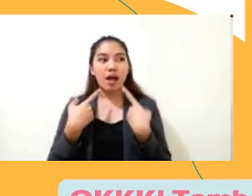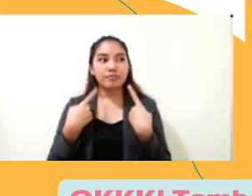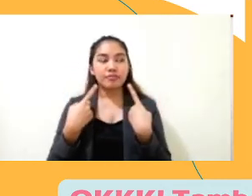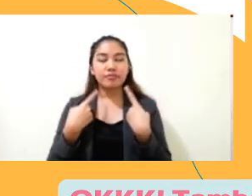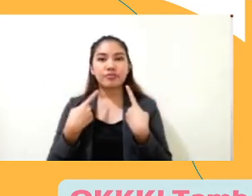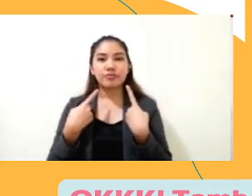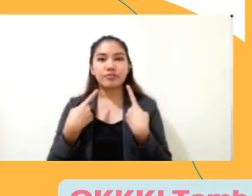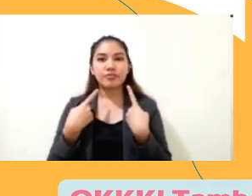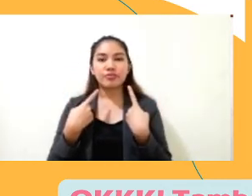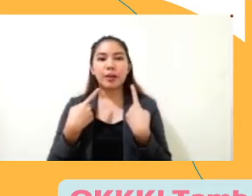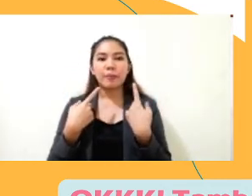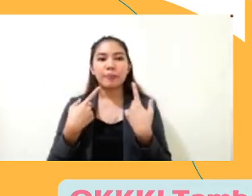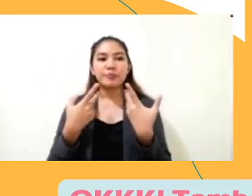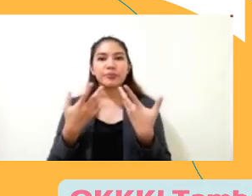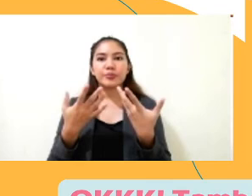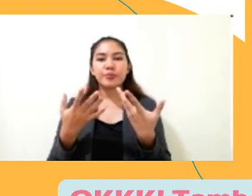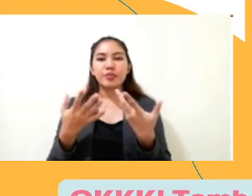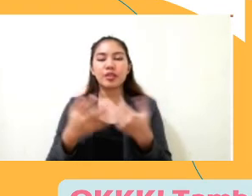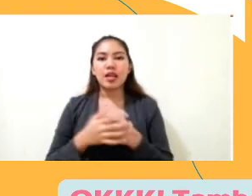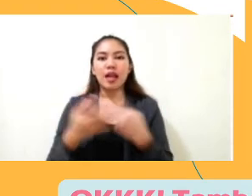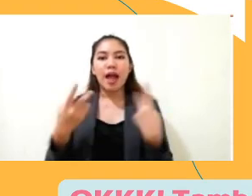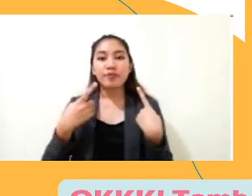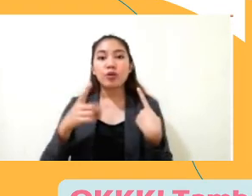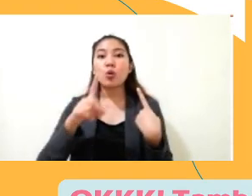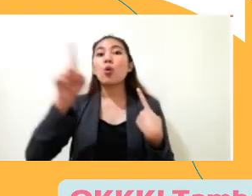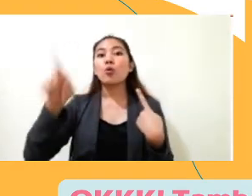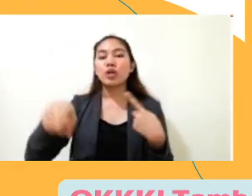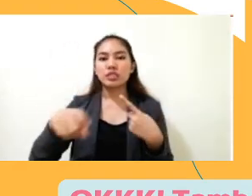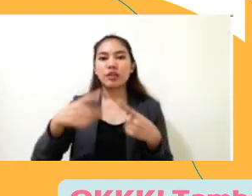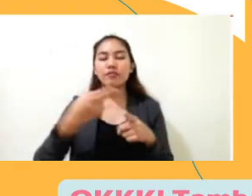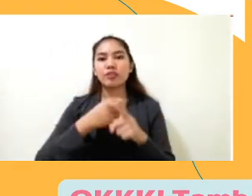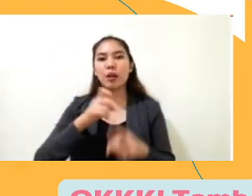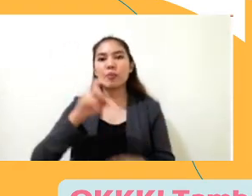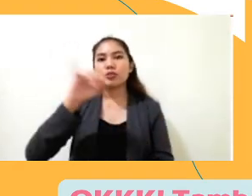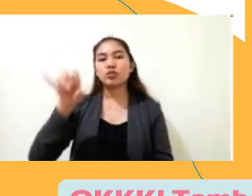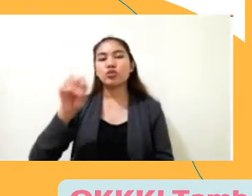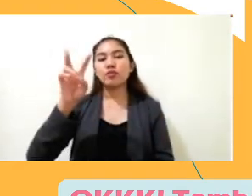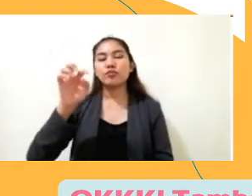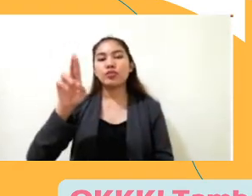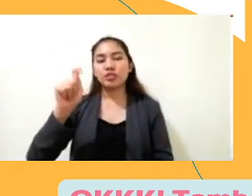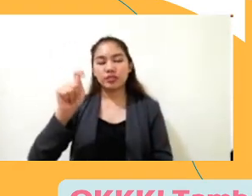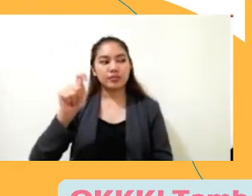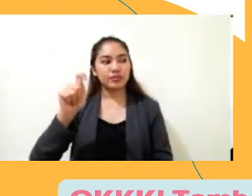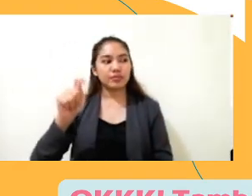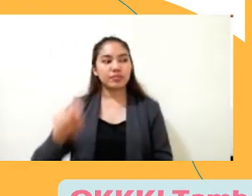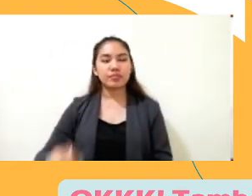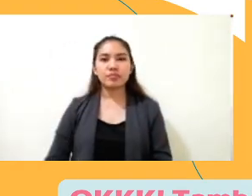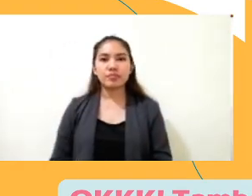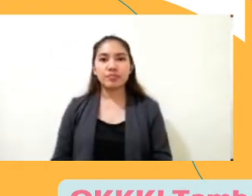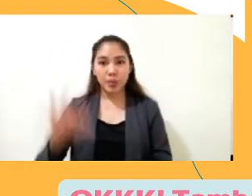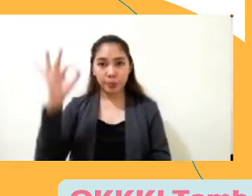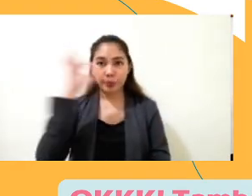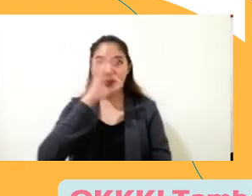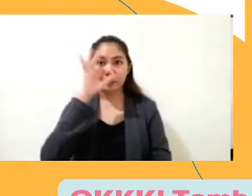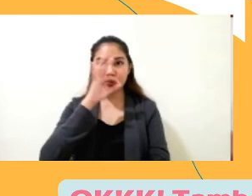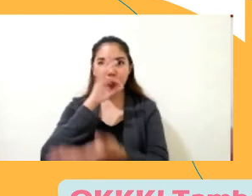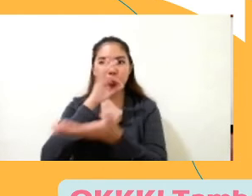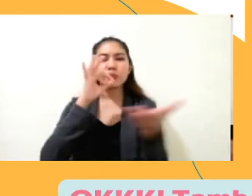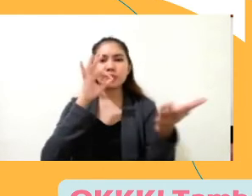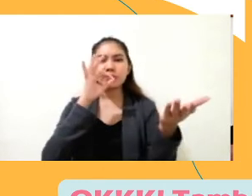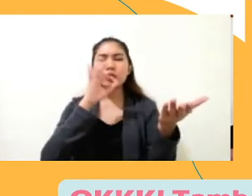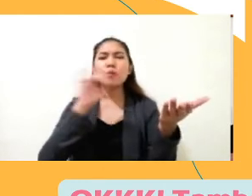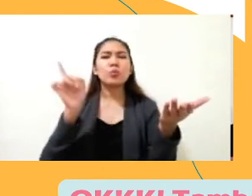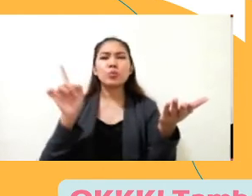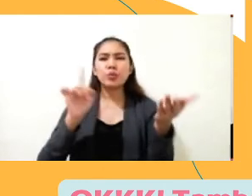iiwang tanong mula kay Jobert de la Cruz din, no? Bilang isang Filipino, ano-ano po ang magagawa natin